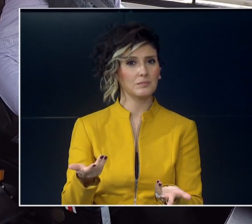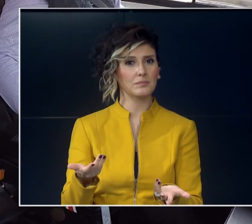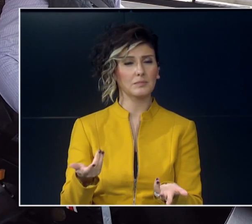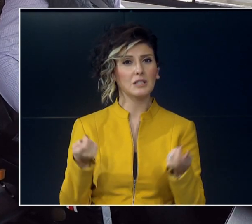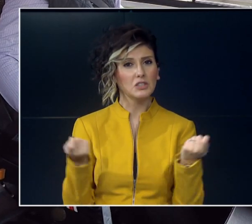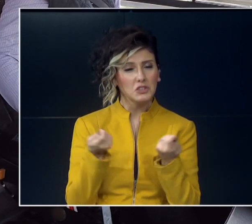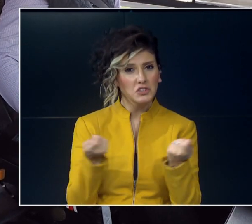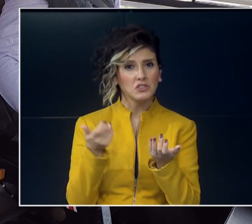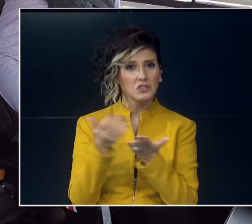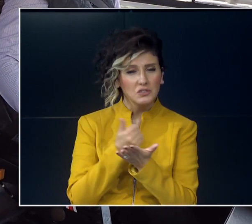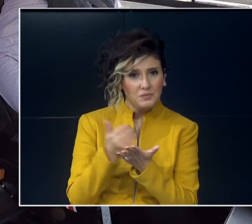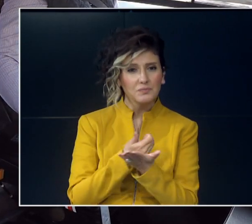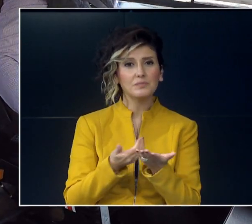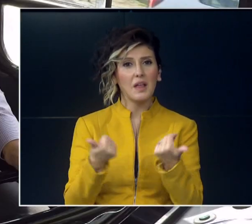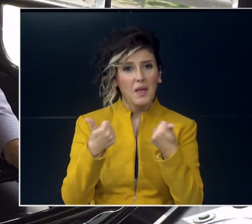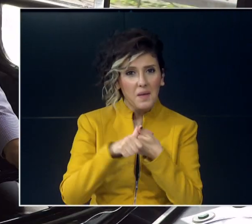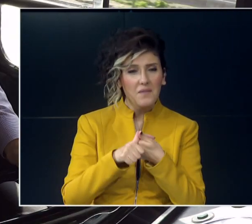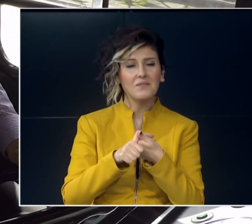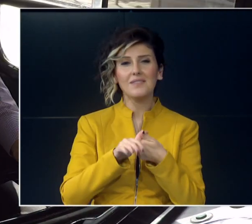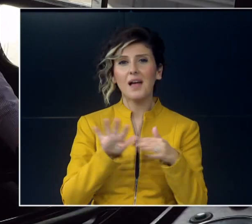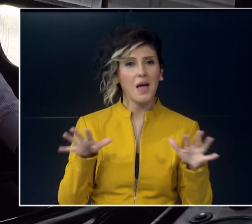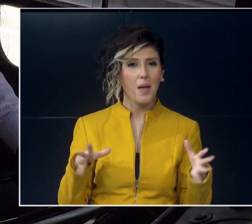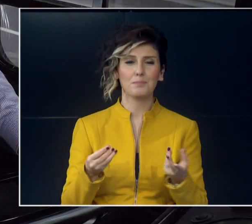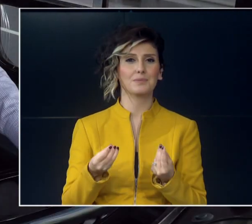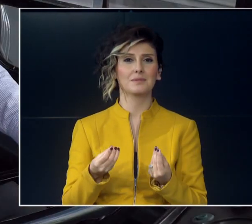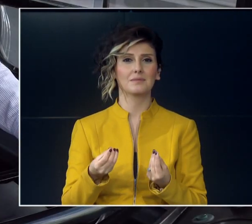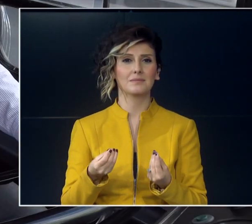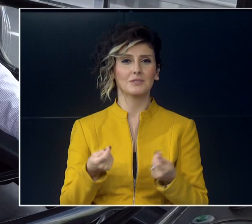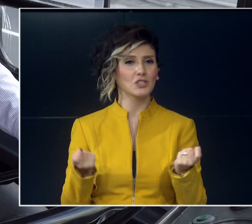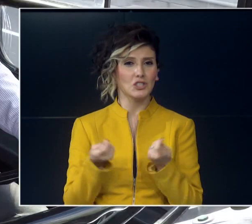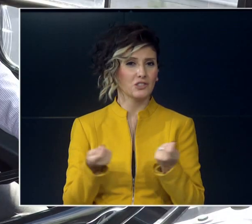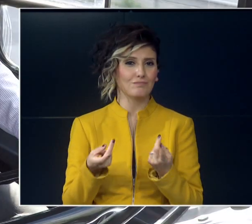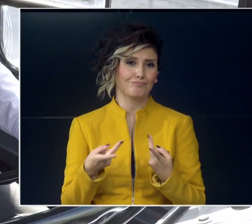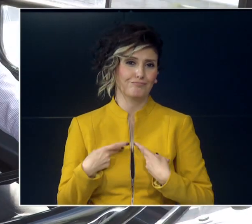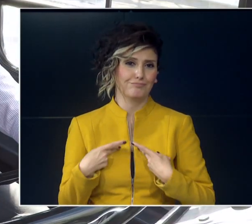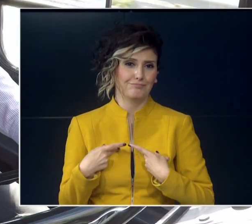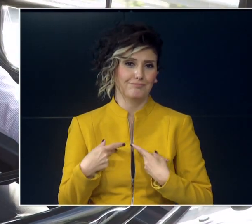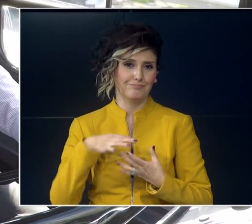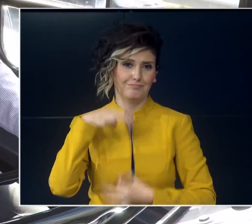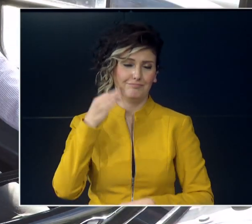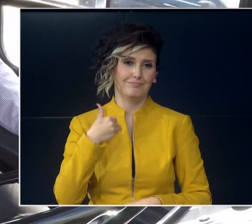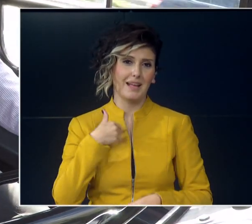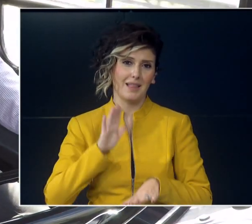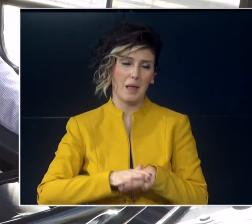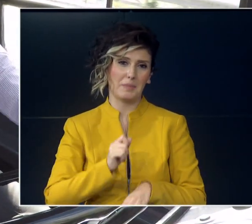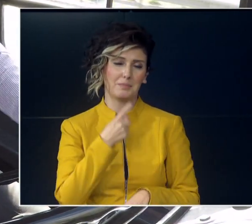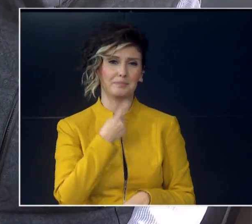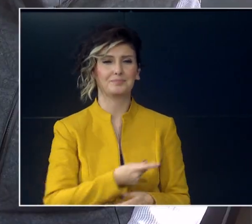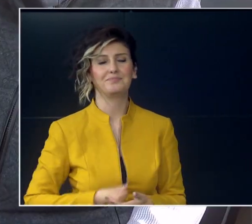iş güç sahibi olması, evlenmeleri filan. O işleri hep biz yaptık